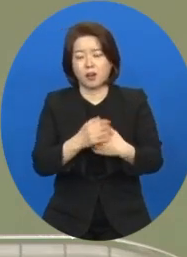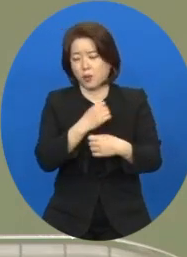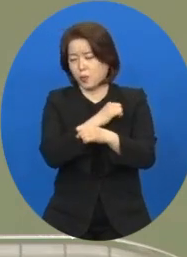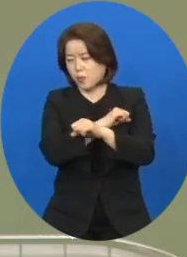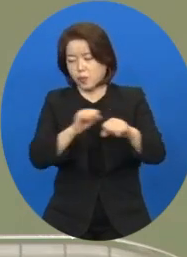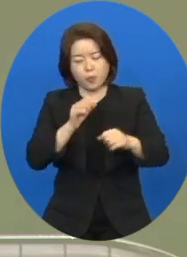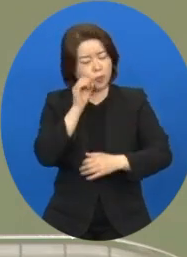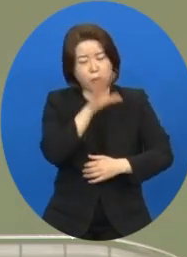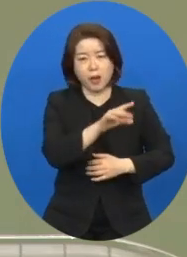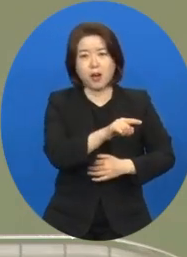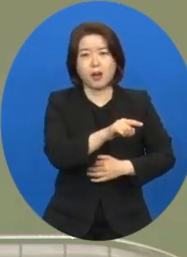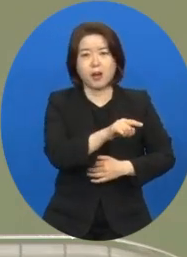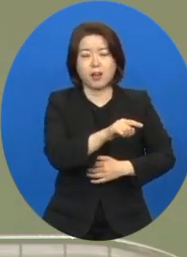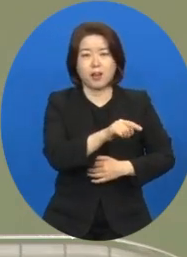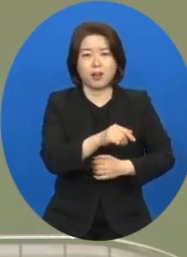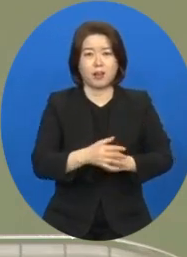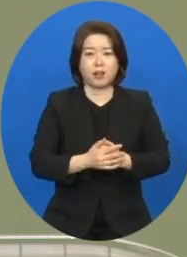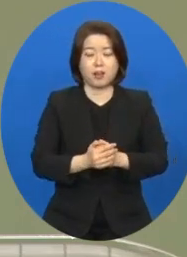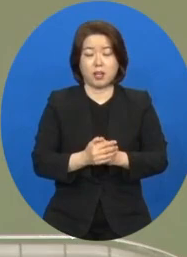수가 없어.